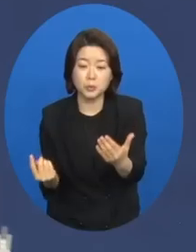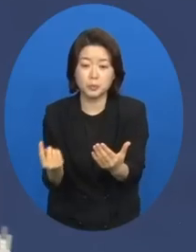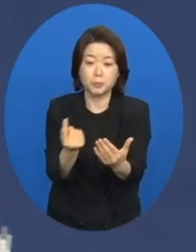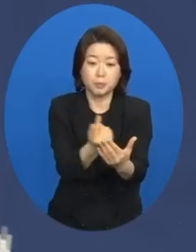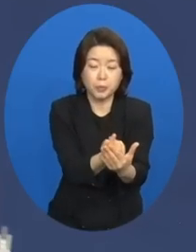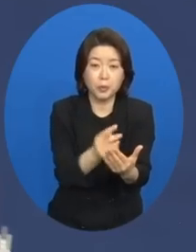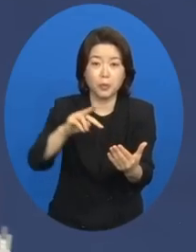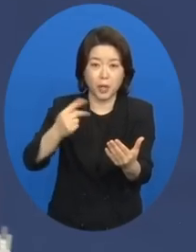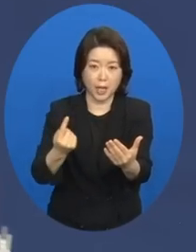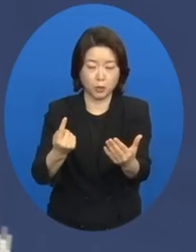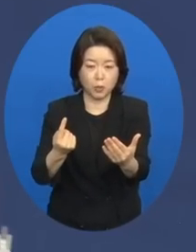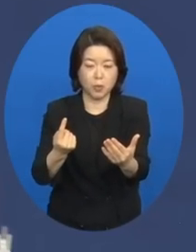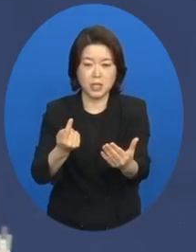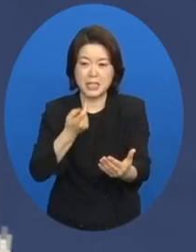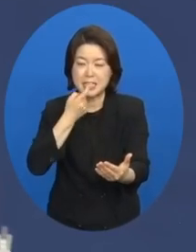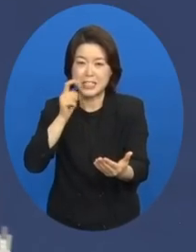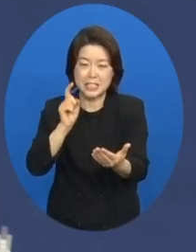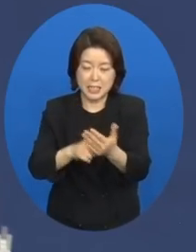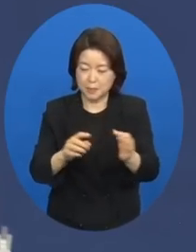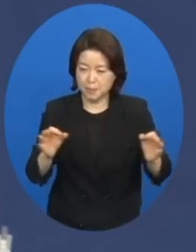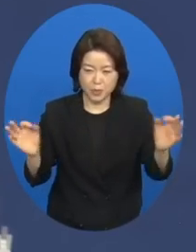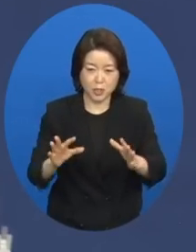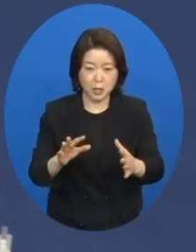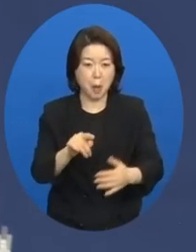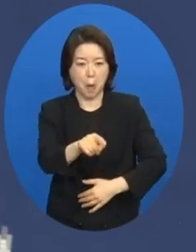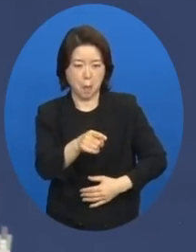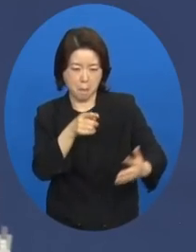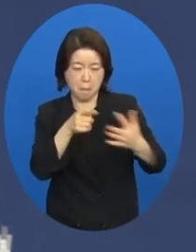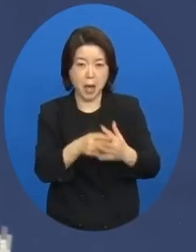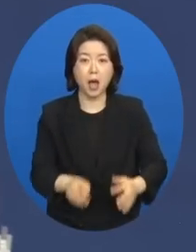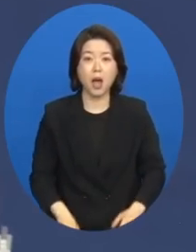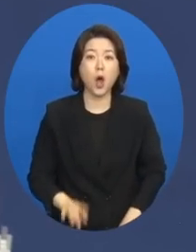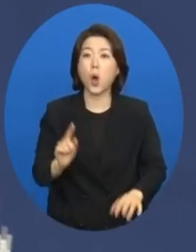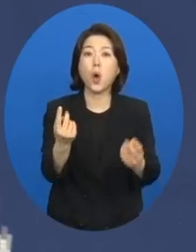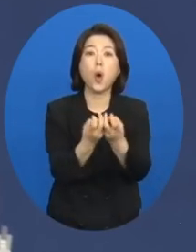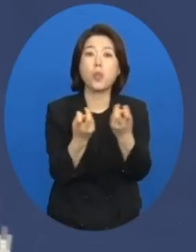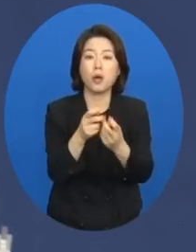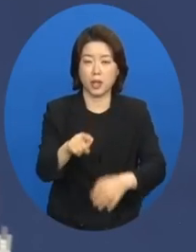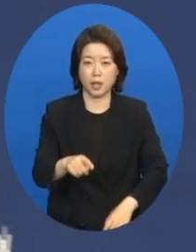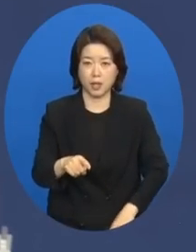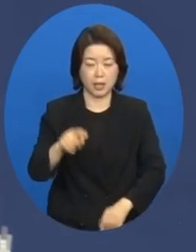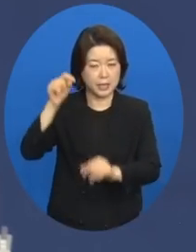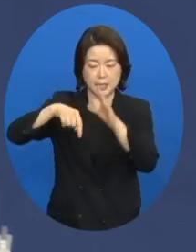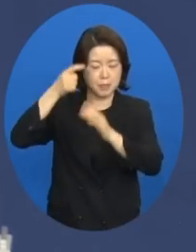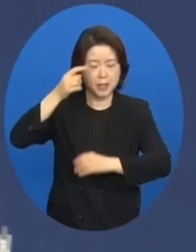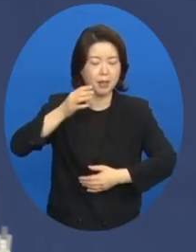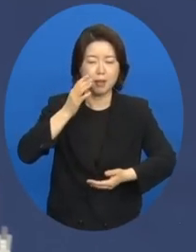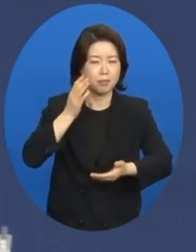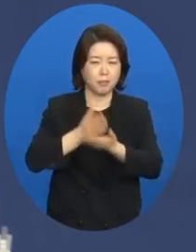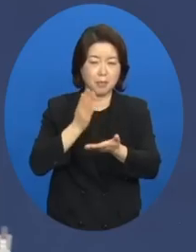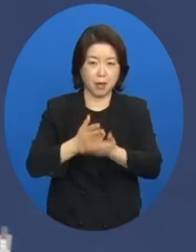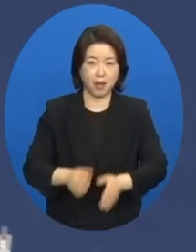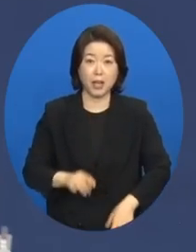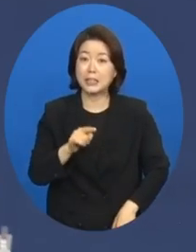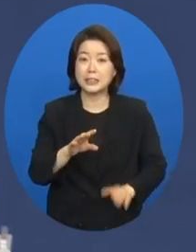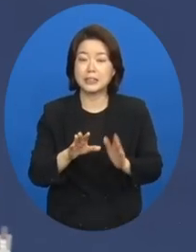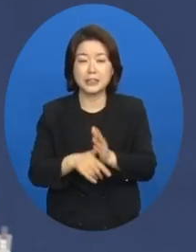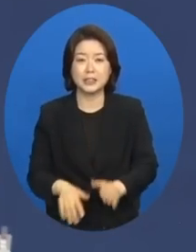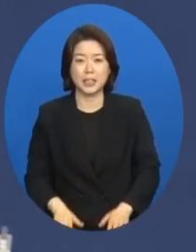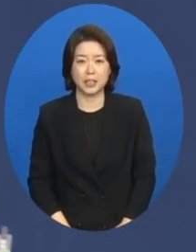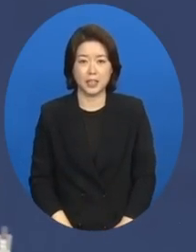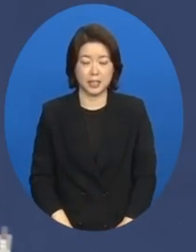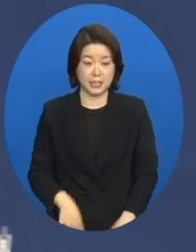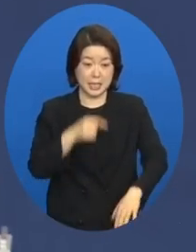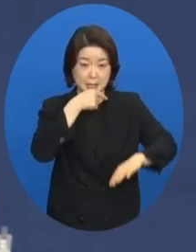해도 금방 가려낼 수 있는 방법이 있는데 어떻게 하면 될까요? 깊이 생각할 필요가 없습니다. 그때는 아주 피가